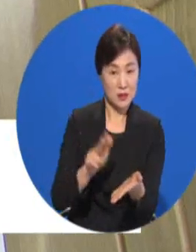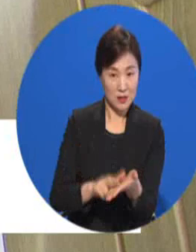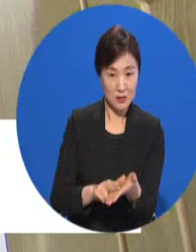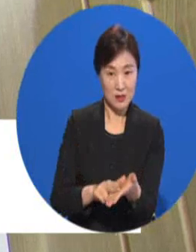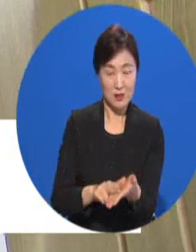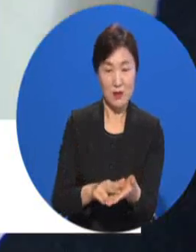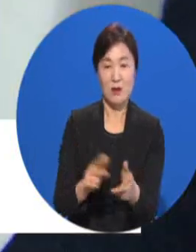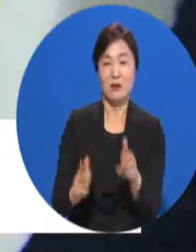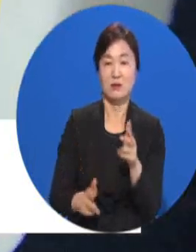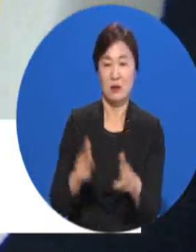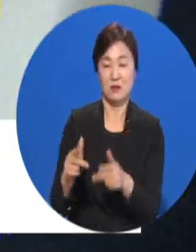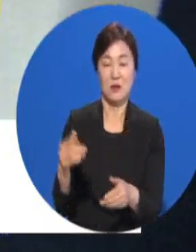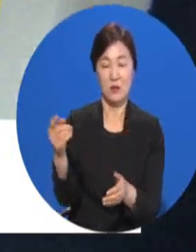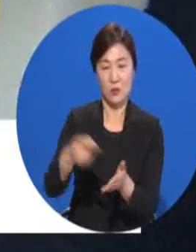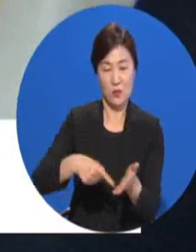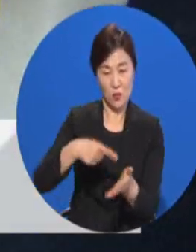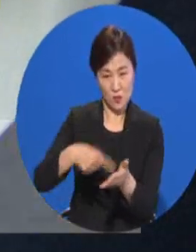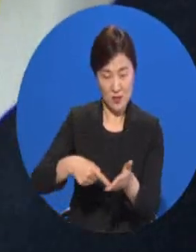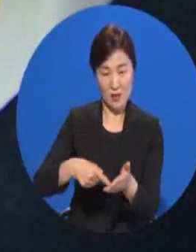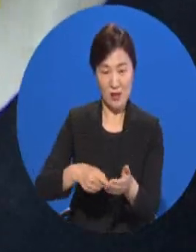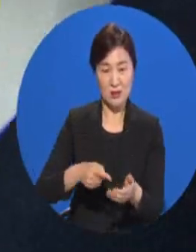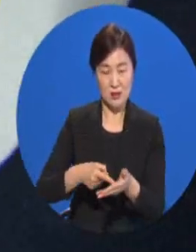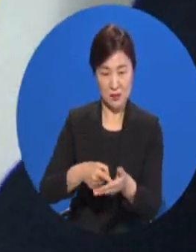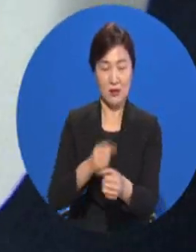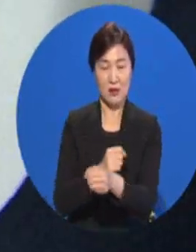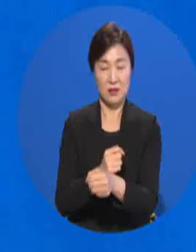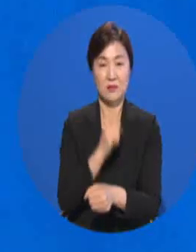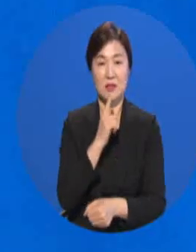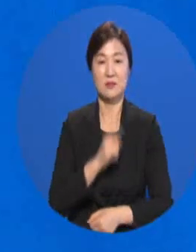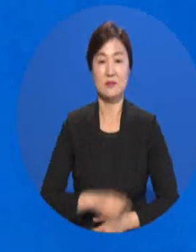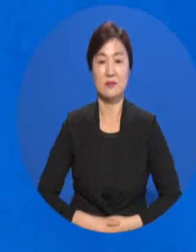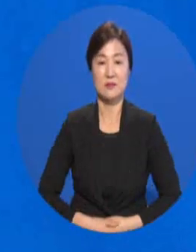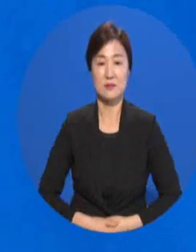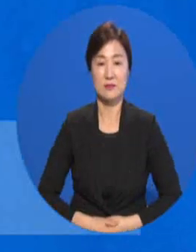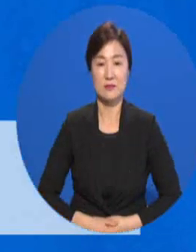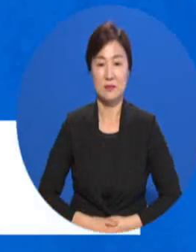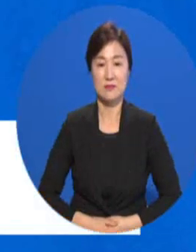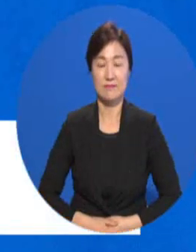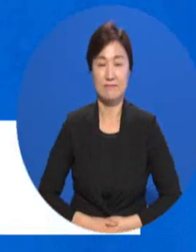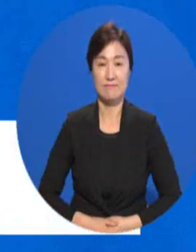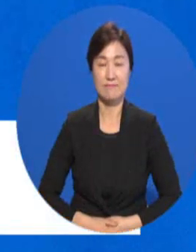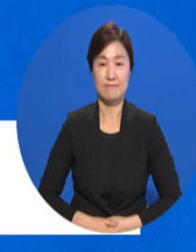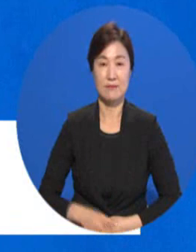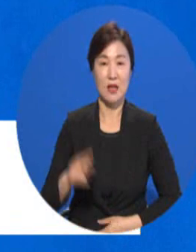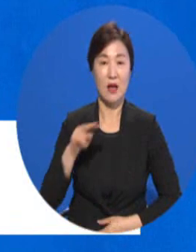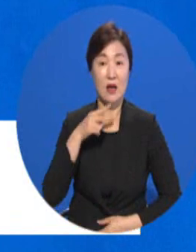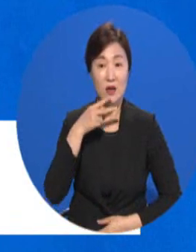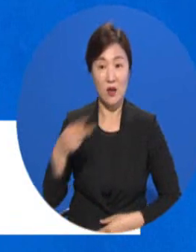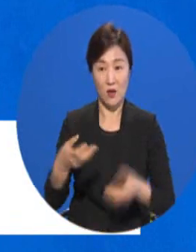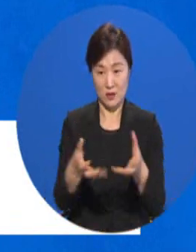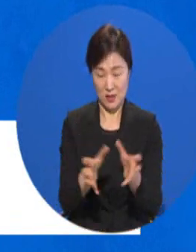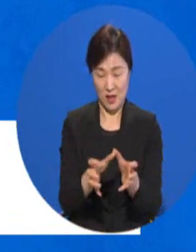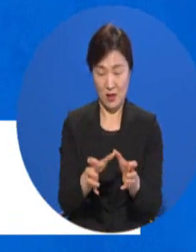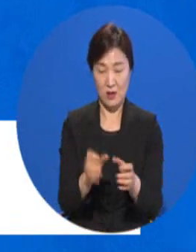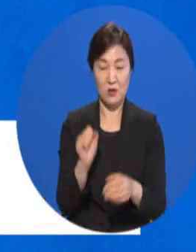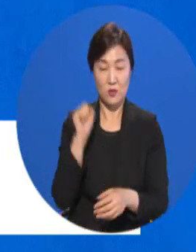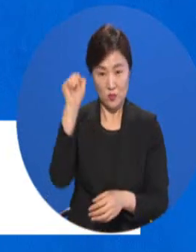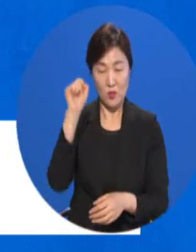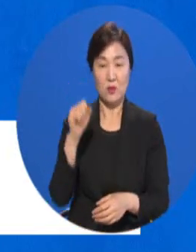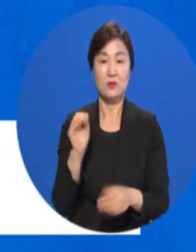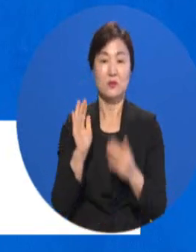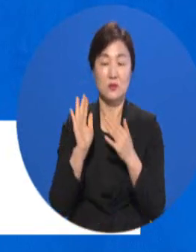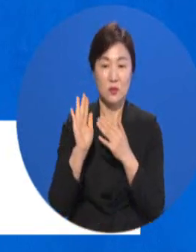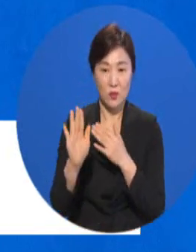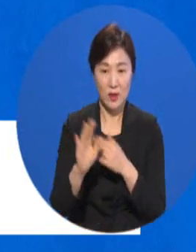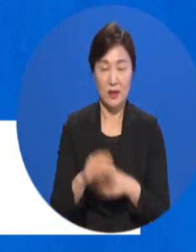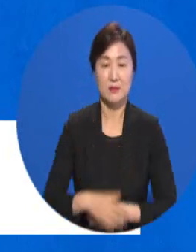환원 사업을 제도화하겠다는 구상도 내놨습니다. 집권 여당 소속 국회의원을 당선시켜서 문재인 정부를 성공시키고